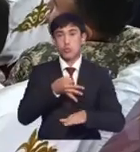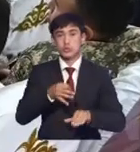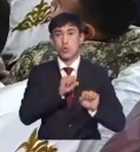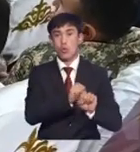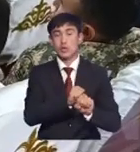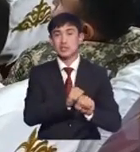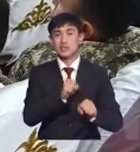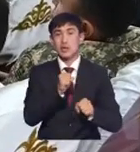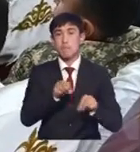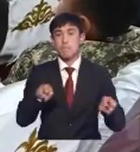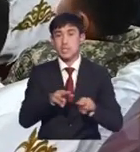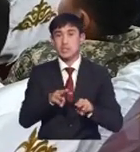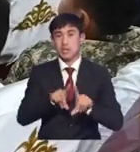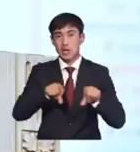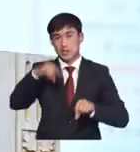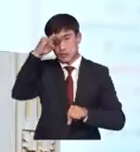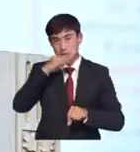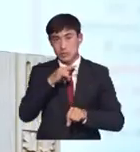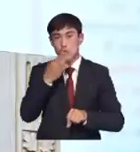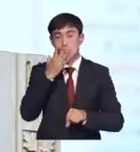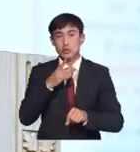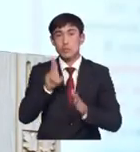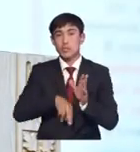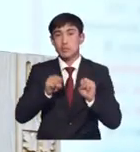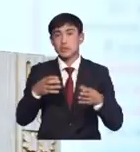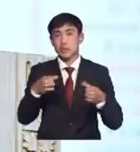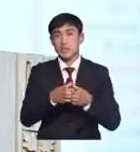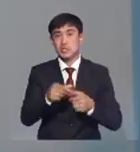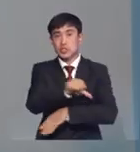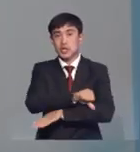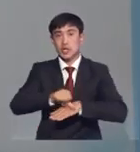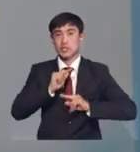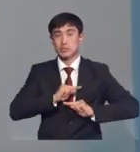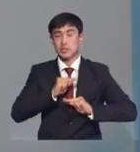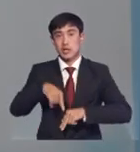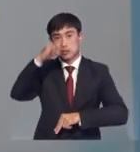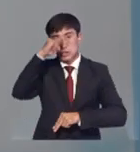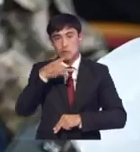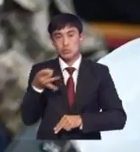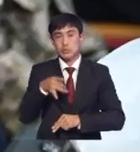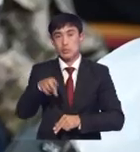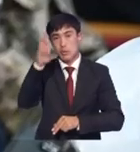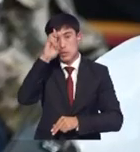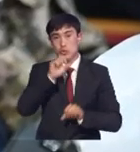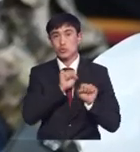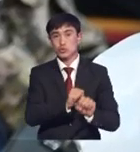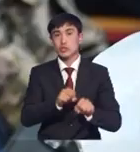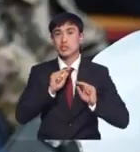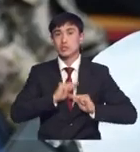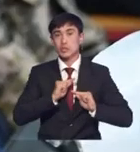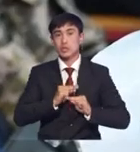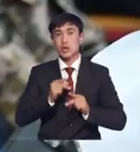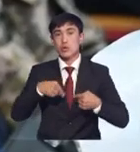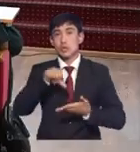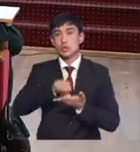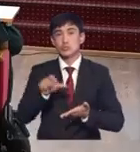істер департаментінде Қазақстан Республикасы ұлттық қауіпсіздік комитеті шекара қызметінің Қазақстан Республикасы мемлекеттік күзет қызметі